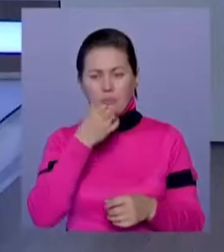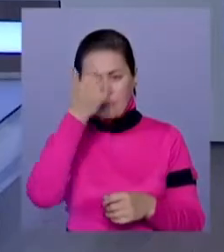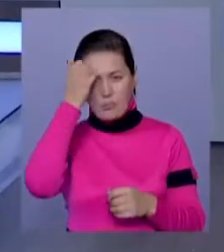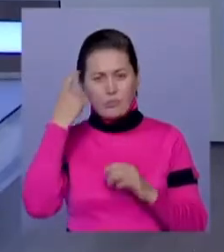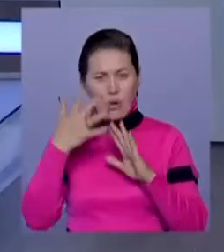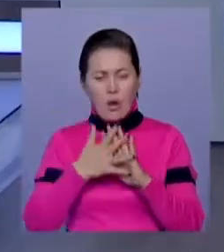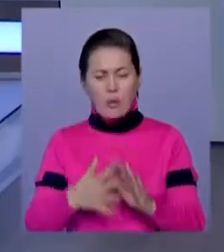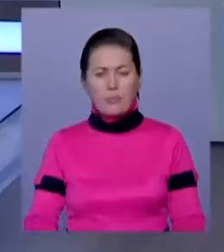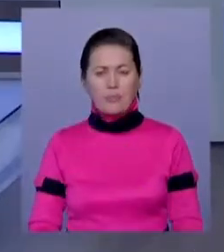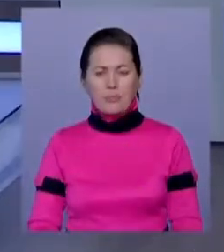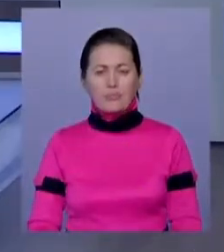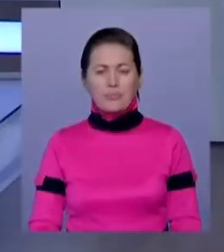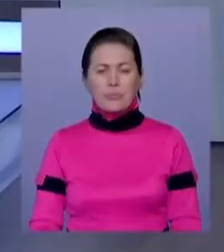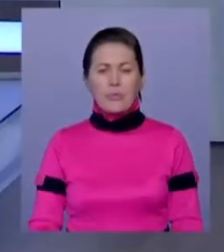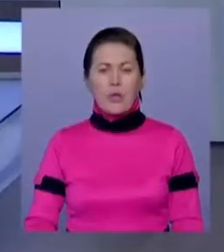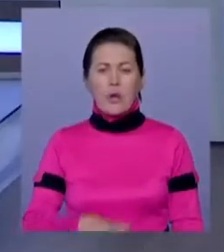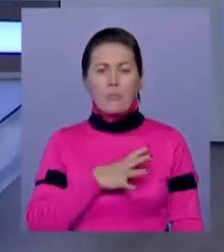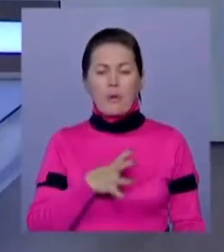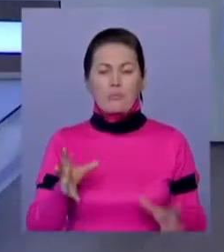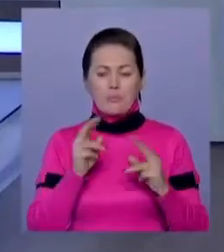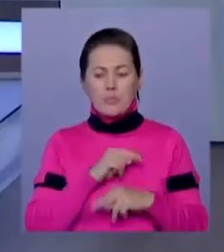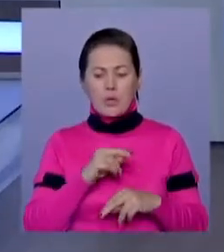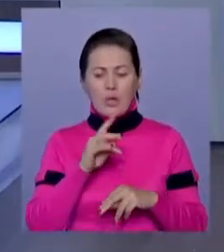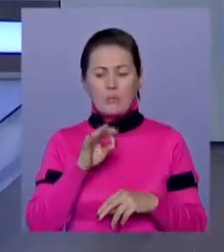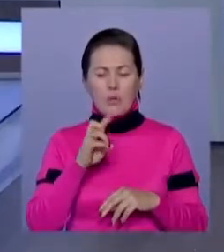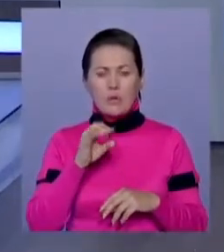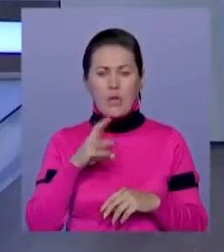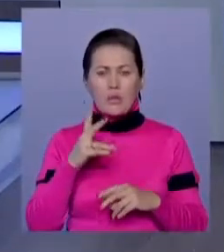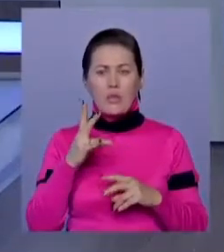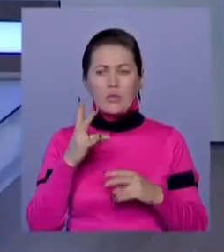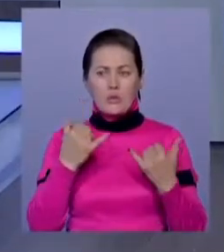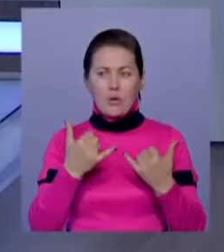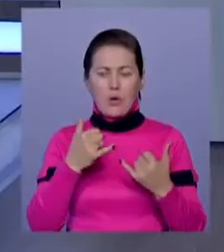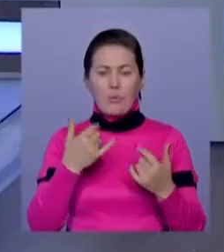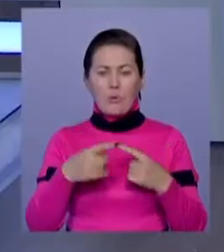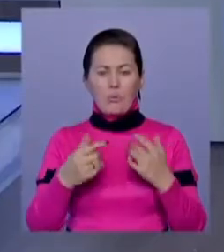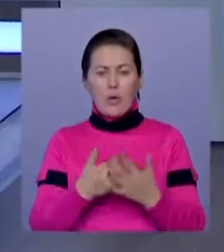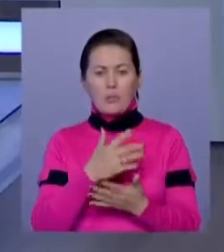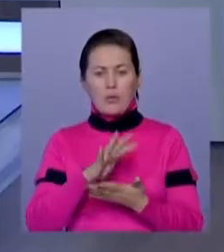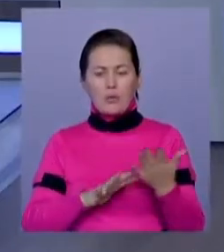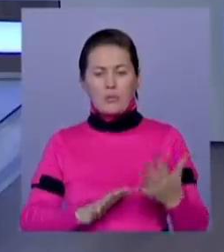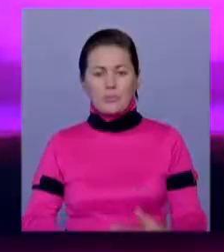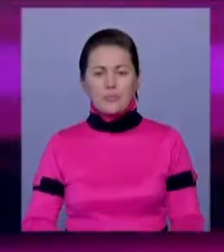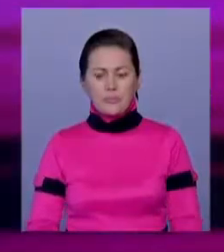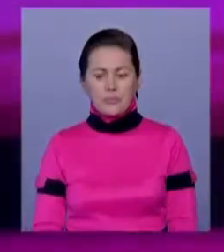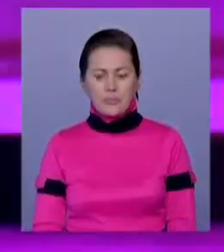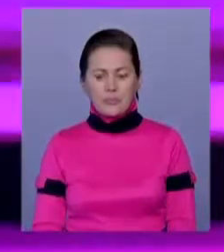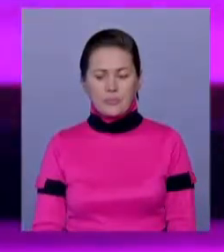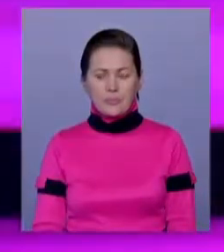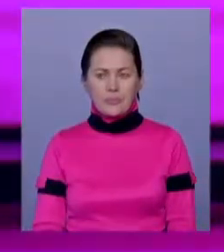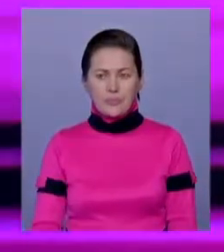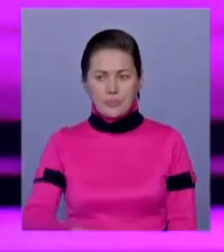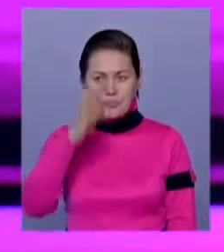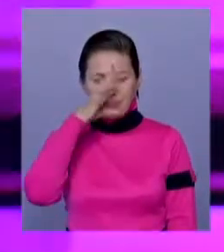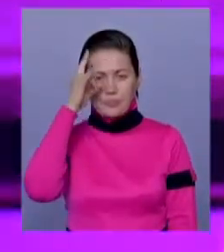түсінікті. Студияда болған әріптесім Азамат Әуесхан. Ал біз хабарымызды өзге жаңалықтармен жалғастырамыз.